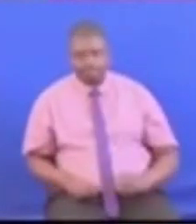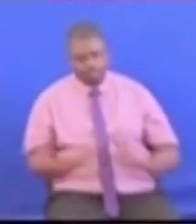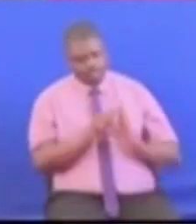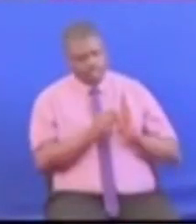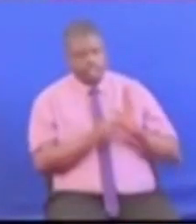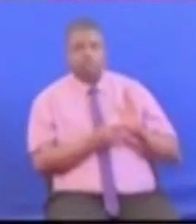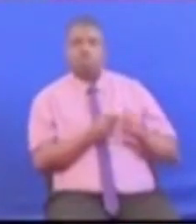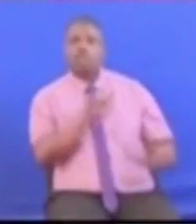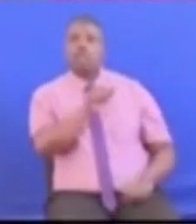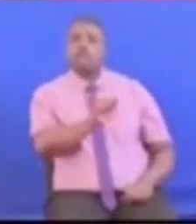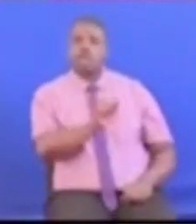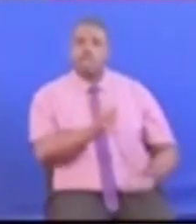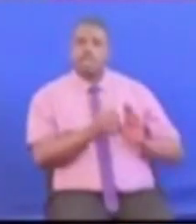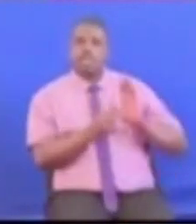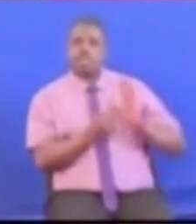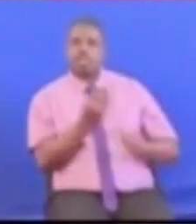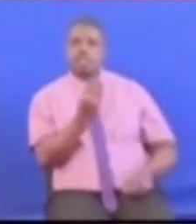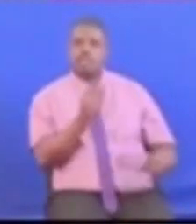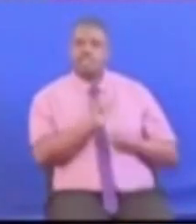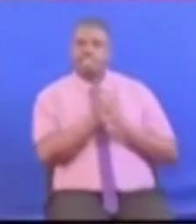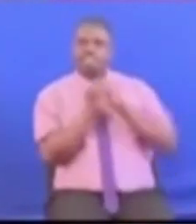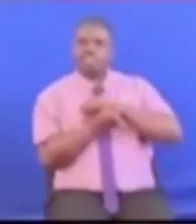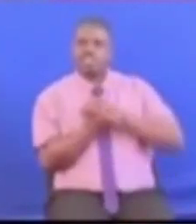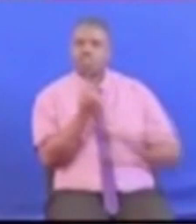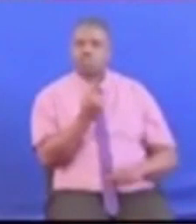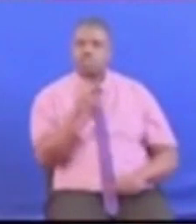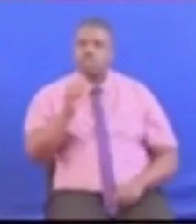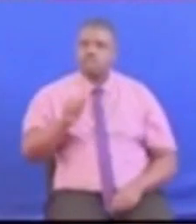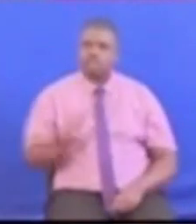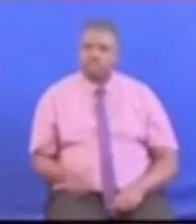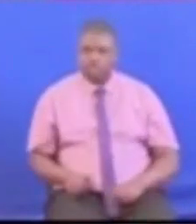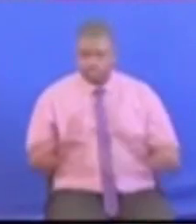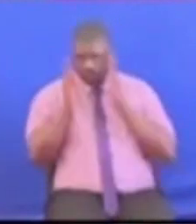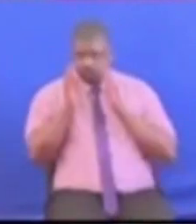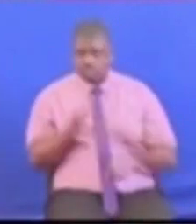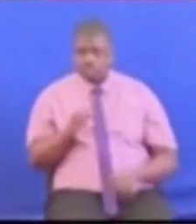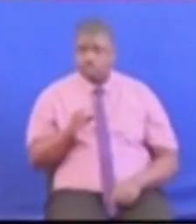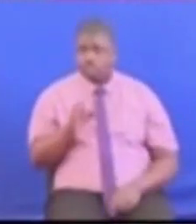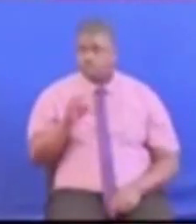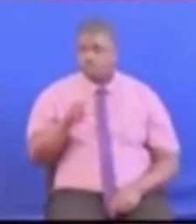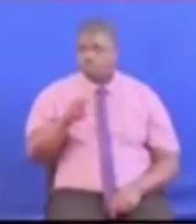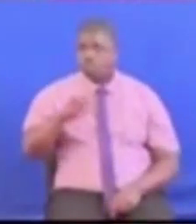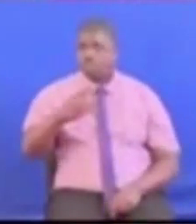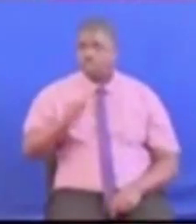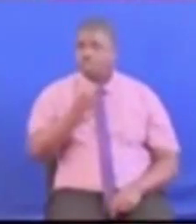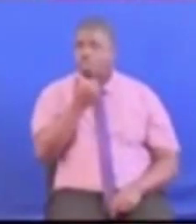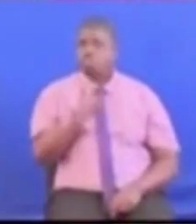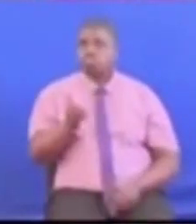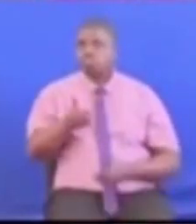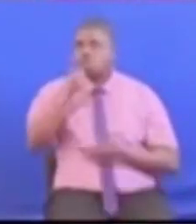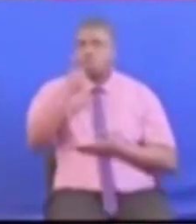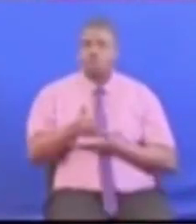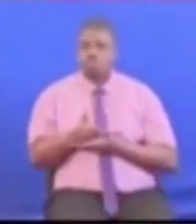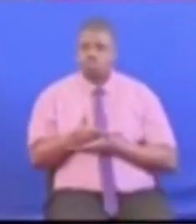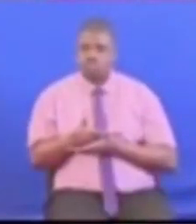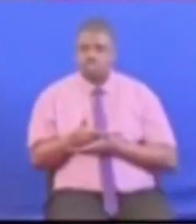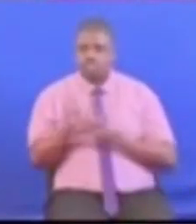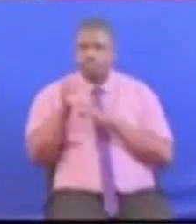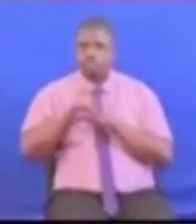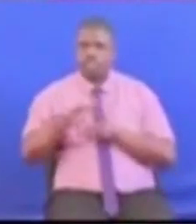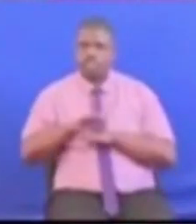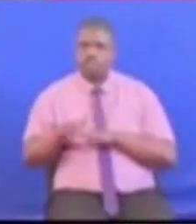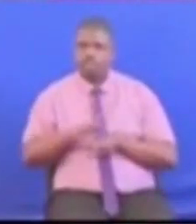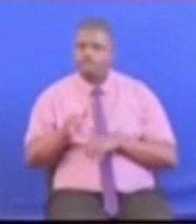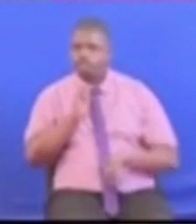ya 84 fasili ya kwanza A, Mheshimiwa Mwita Waitara amepuuza uamuzi au